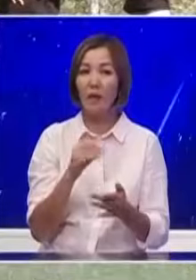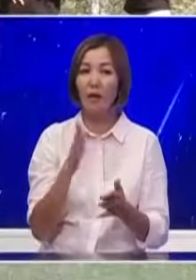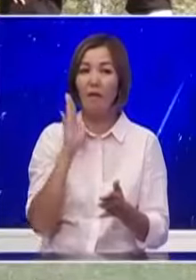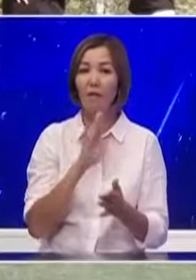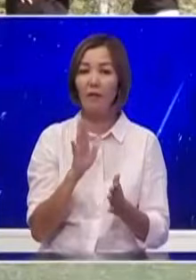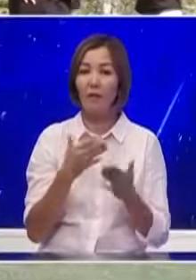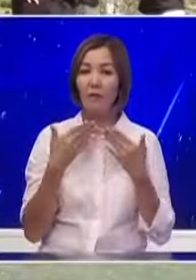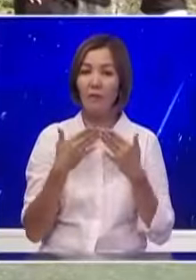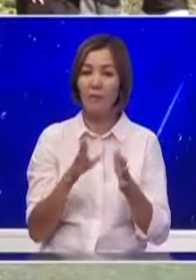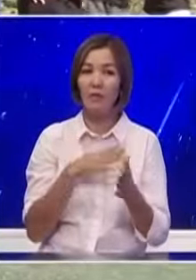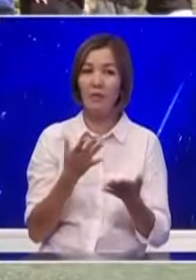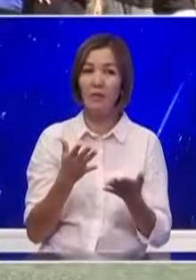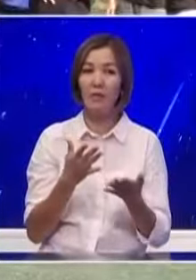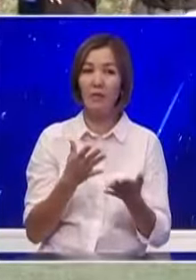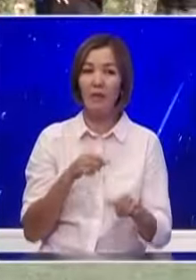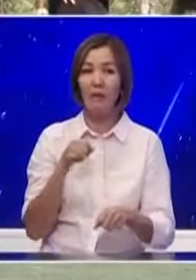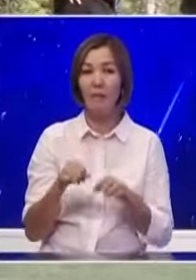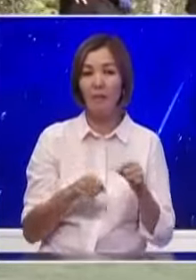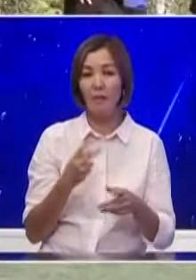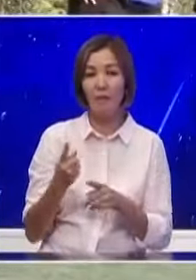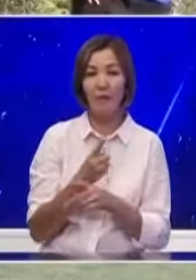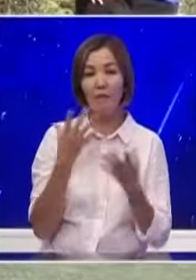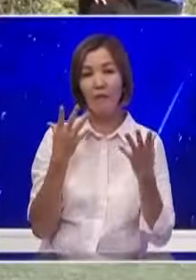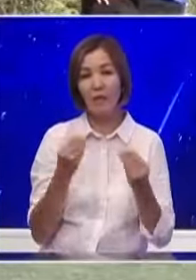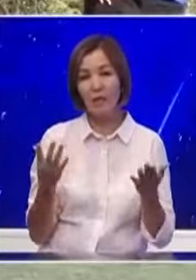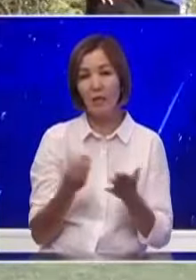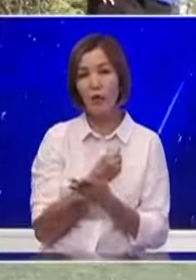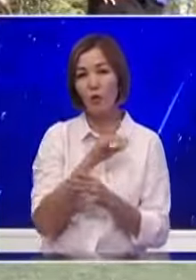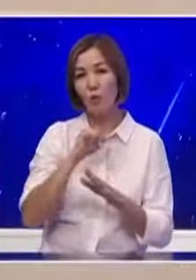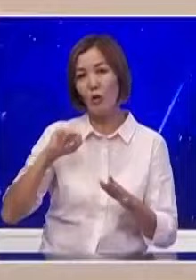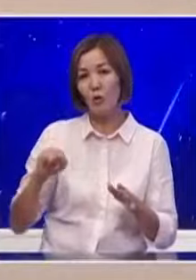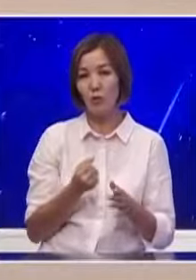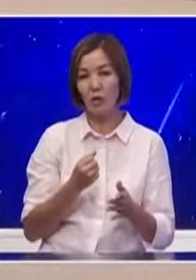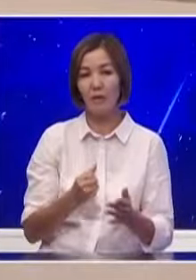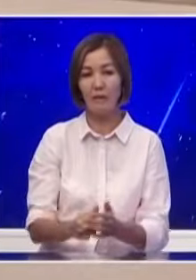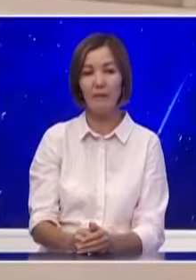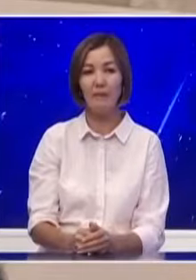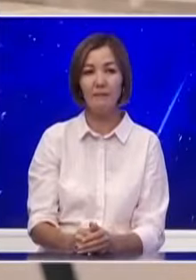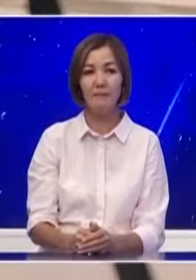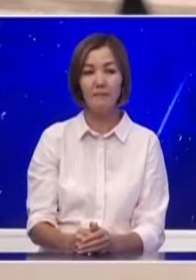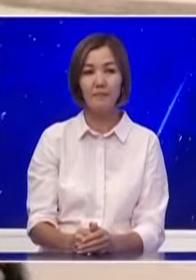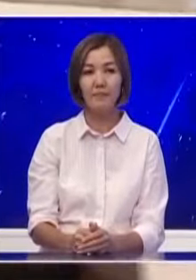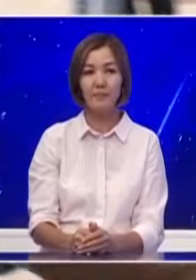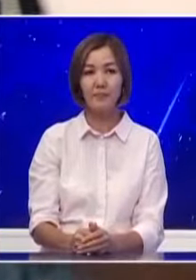Несмотря на то, что я тут только первый день, я нашел очень много друзей.